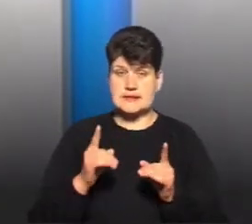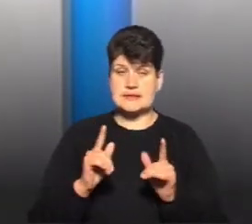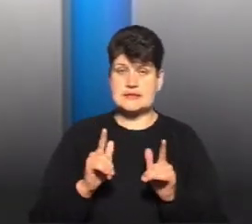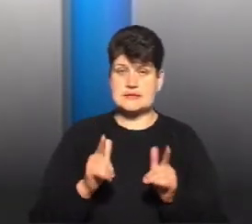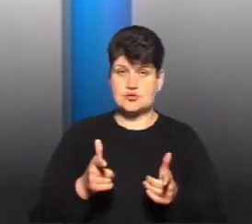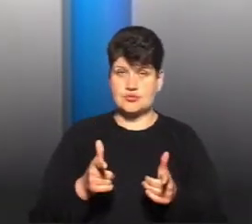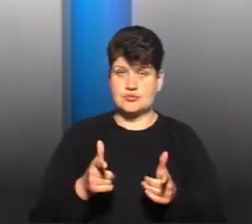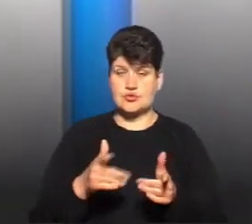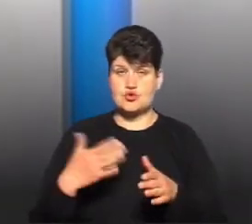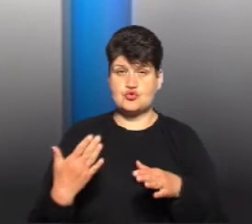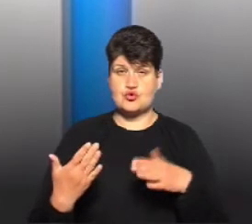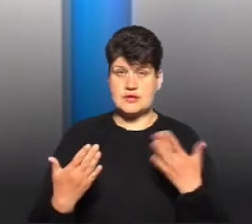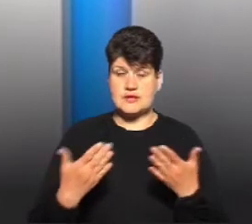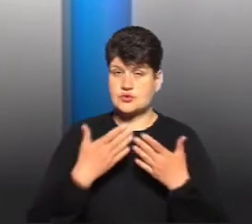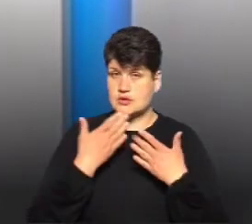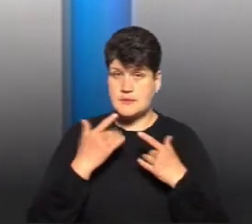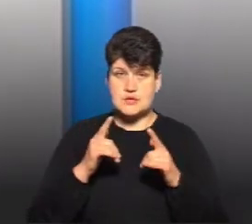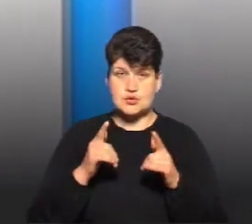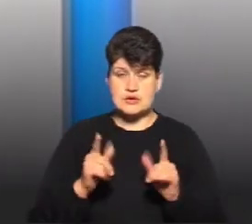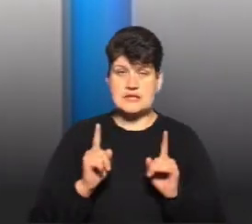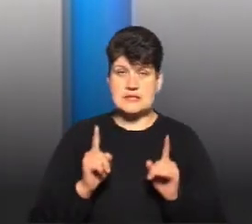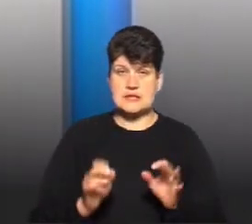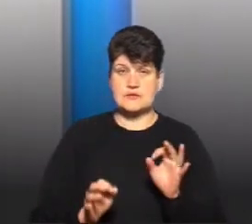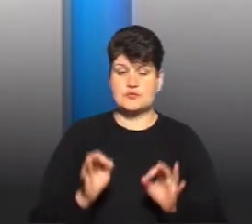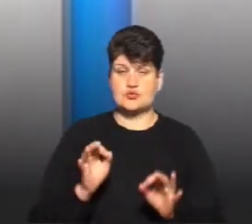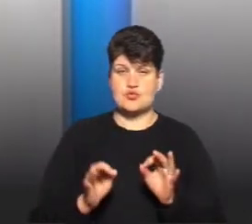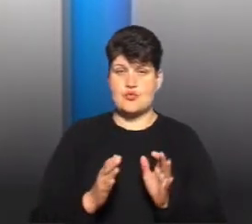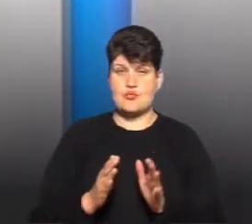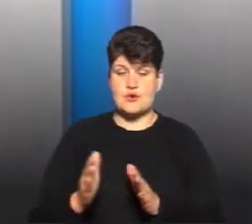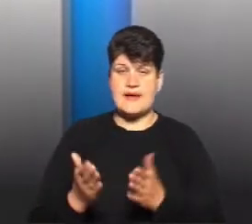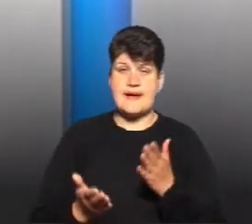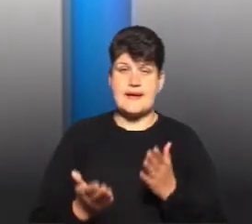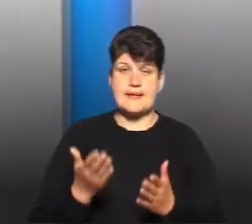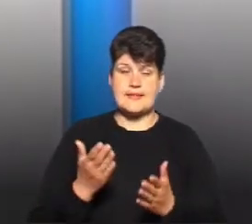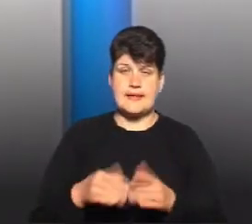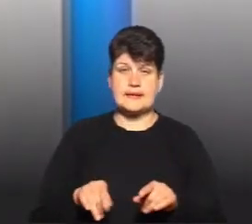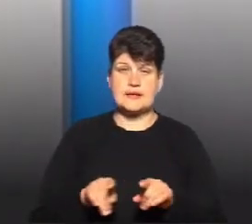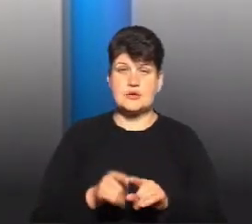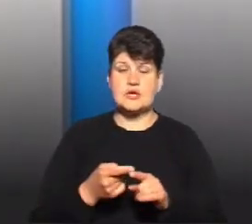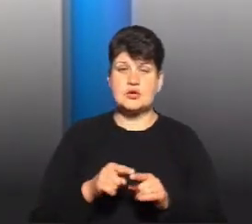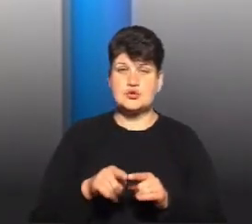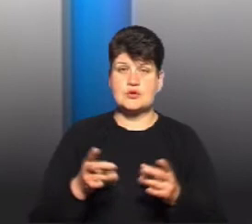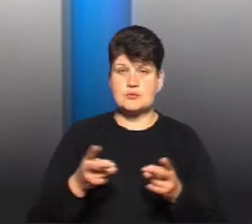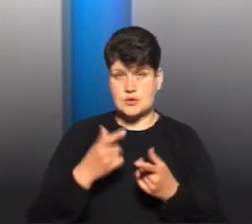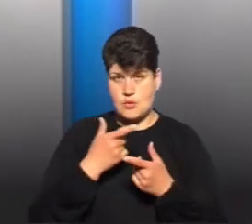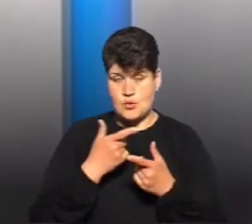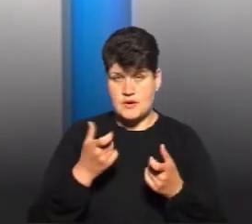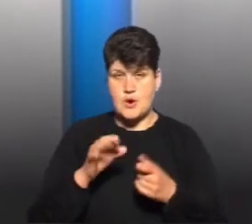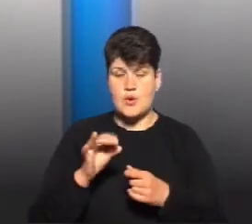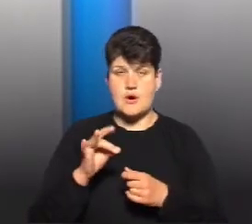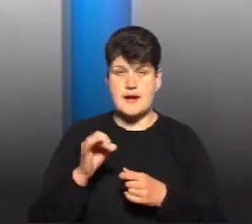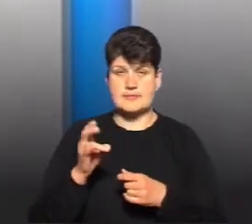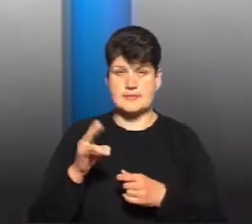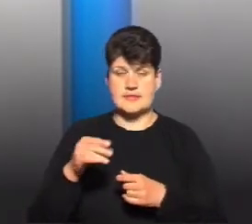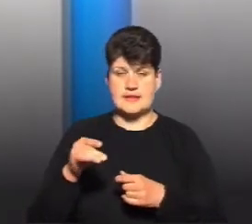сторін. Якщо немає такої згоди, то тільки в судовому порядку. Але також для цього необхідно попередити орендаря не менше